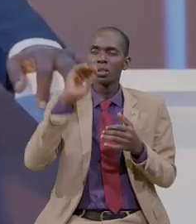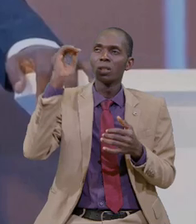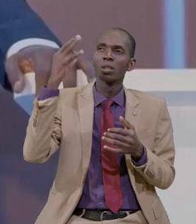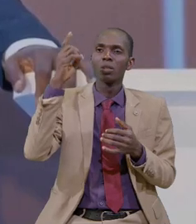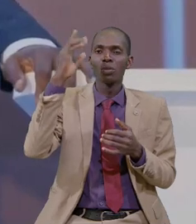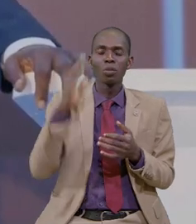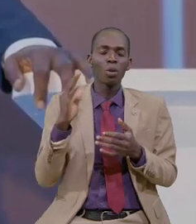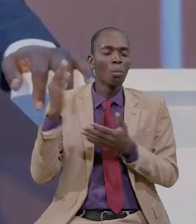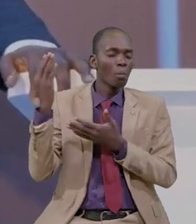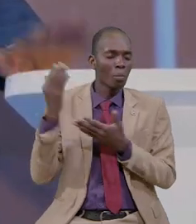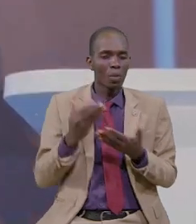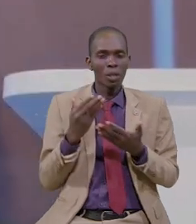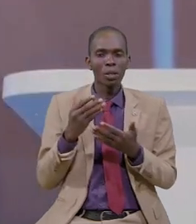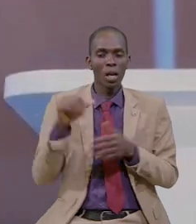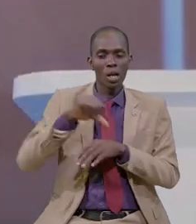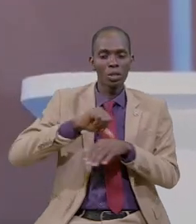l'onction brise les jougs.